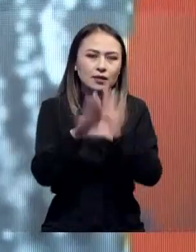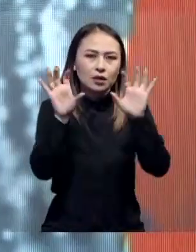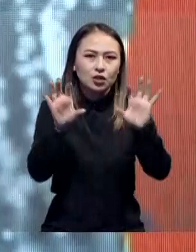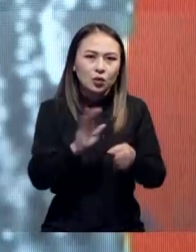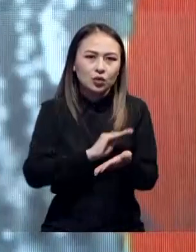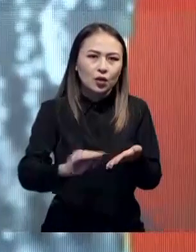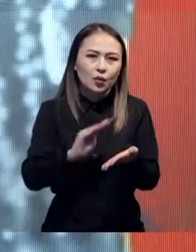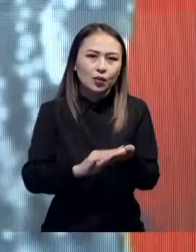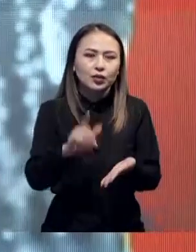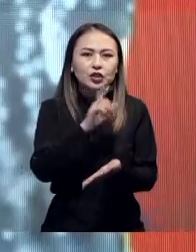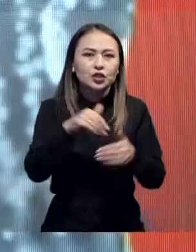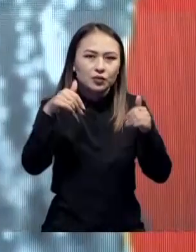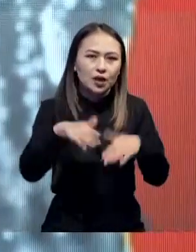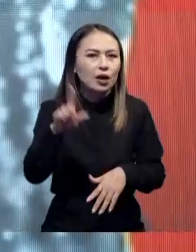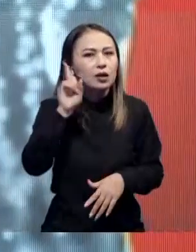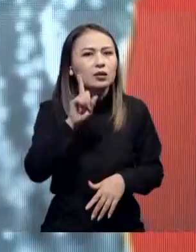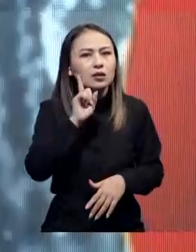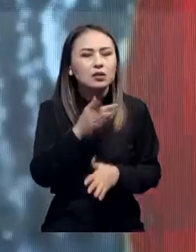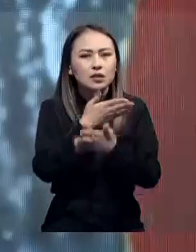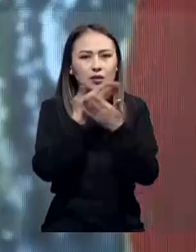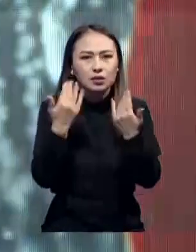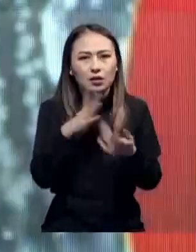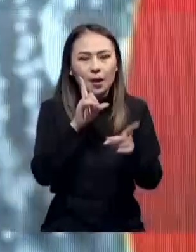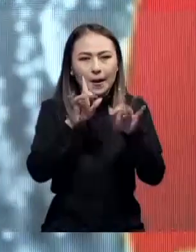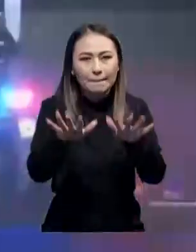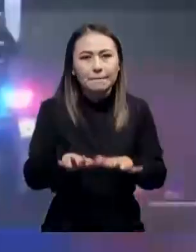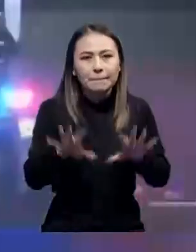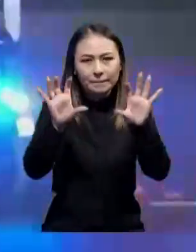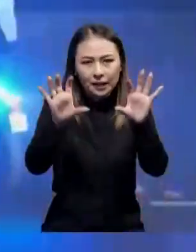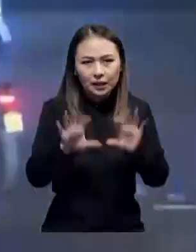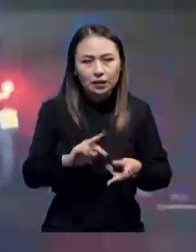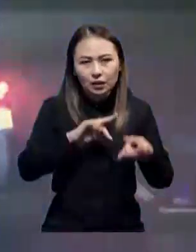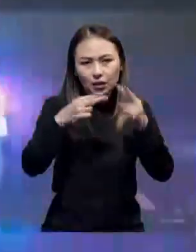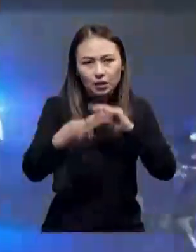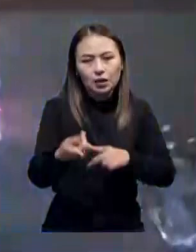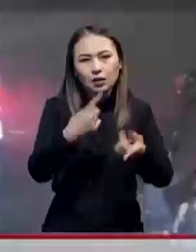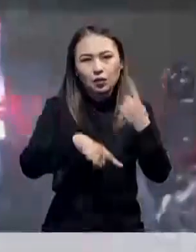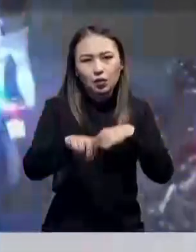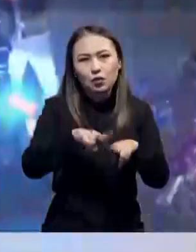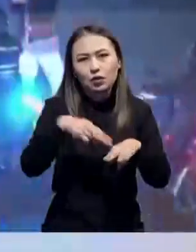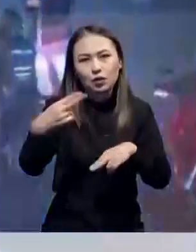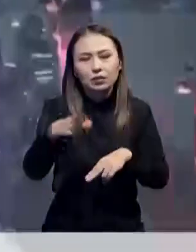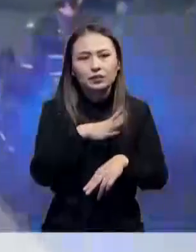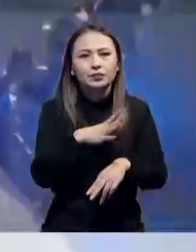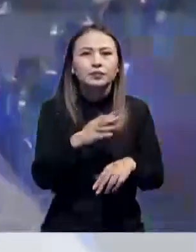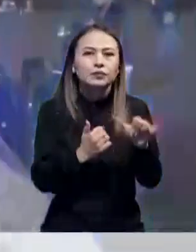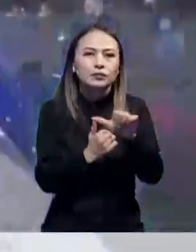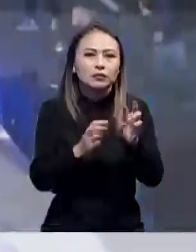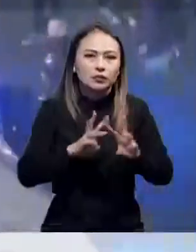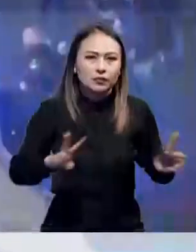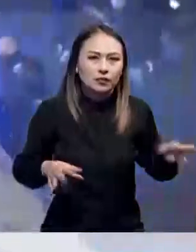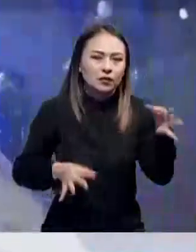инстанция заң шығарушы және атқарушы органдарының шешіміне әсер ете алады. Парламенттің заңдарын кері қайтаруға қауқарлы.